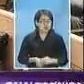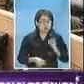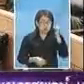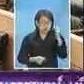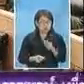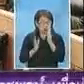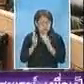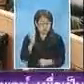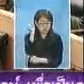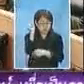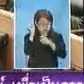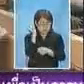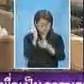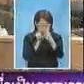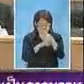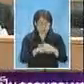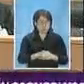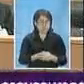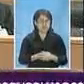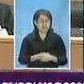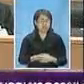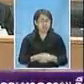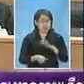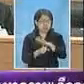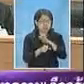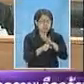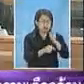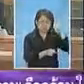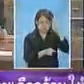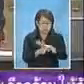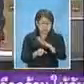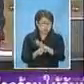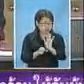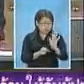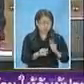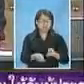อันนี้นะครับท่านข้างหลังไม่ต้องประท้วงผมให้สิทธิ์เฉพาะคนที่ถูกพาดพิงนะครับ